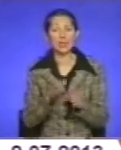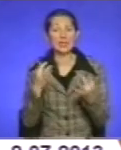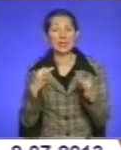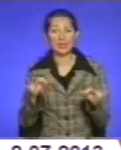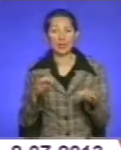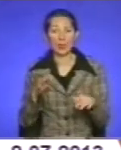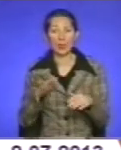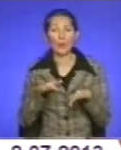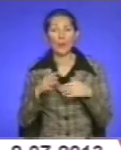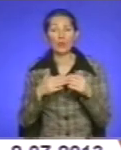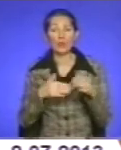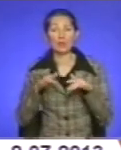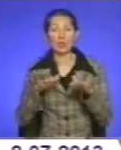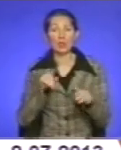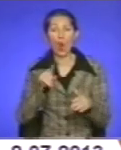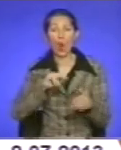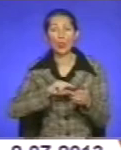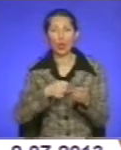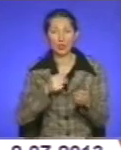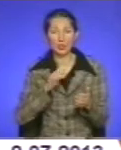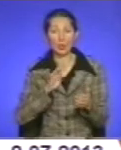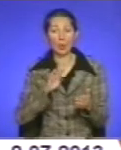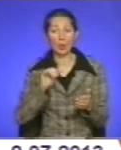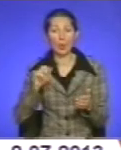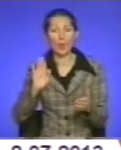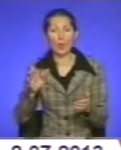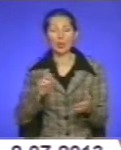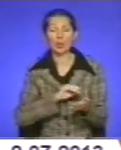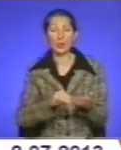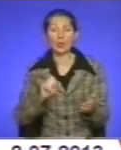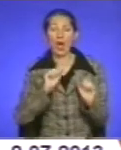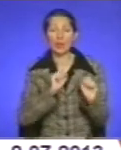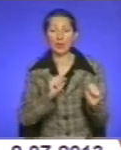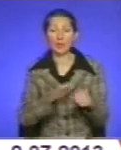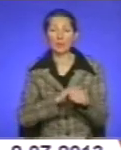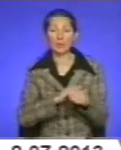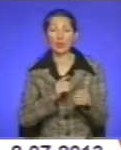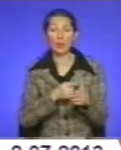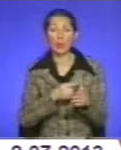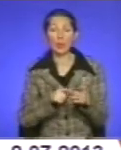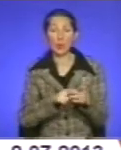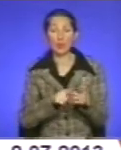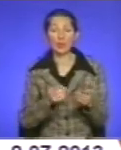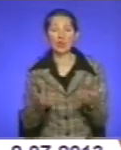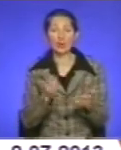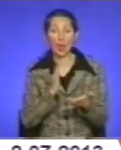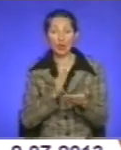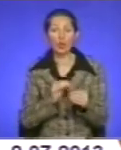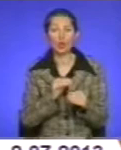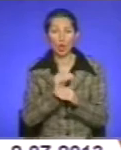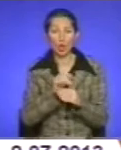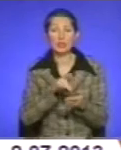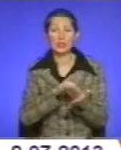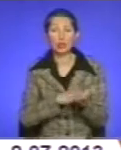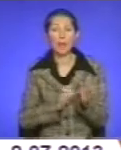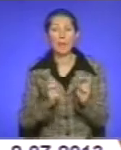його довідці 4 ОПП буде зазначено, наприклад, адвокат і прізвище, ім'я по батькові. Якщо він додатково зареєстрований